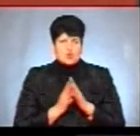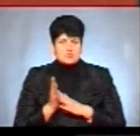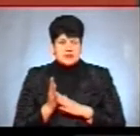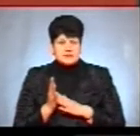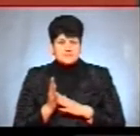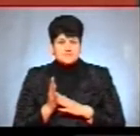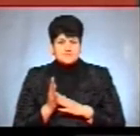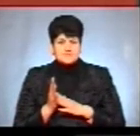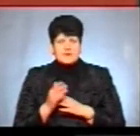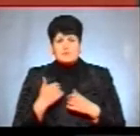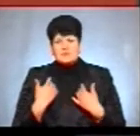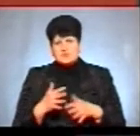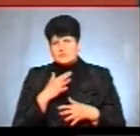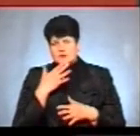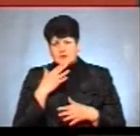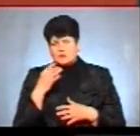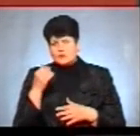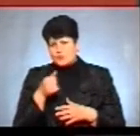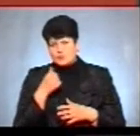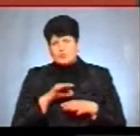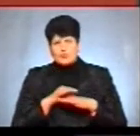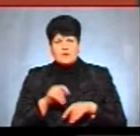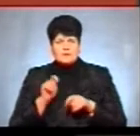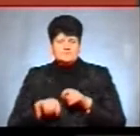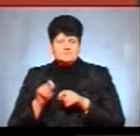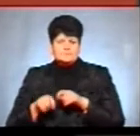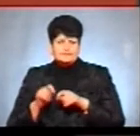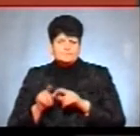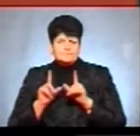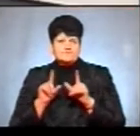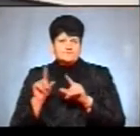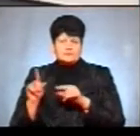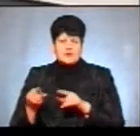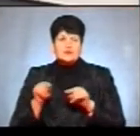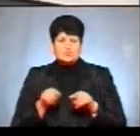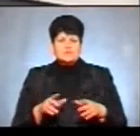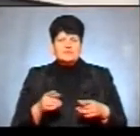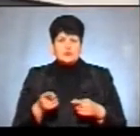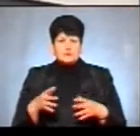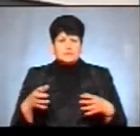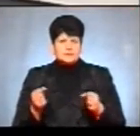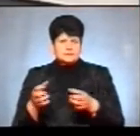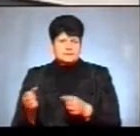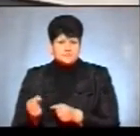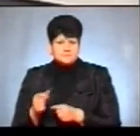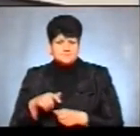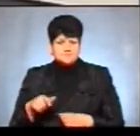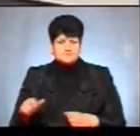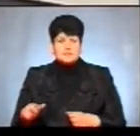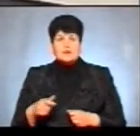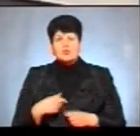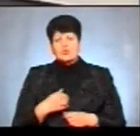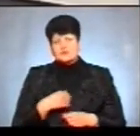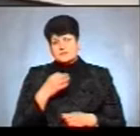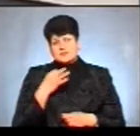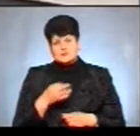знаєте, ми вже не один рік проводимо ці рейди, і в основному тут, в Тернополі. І можу вам сказати,